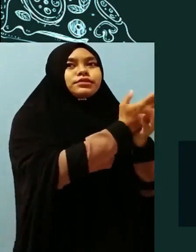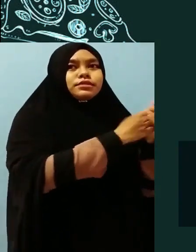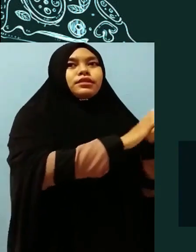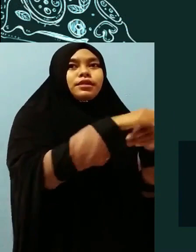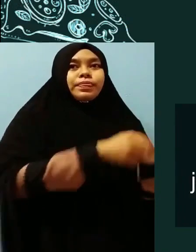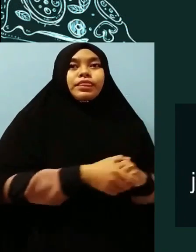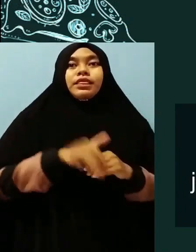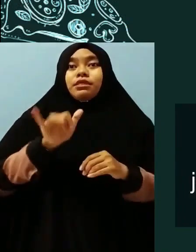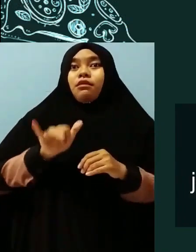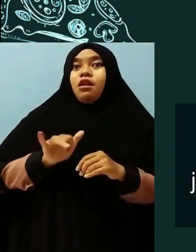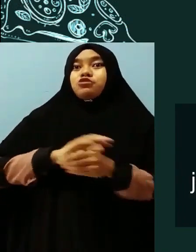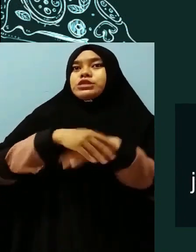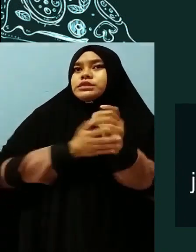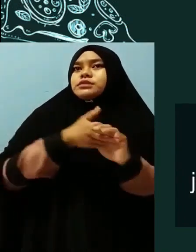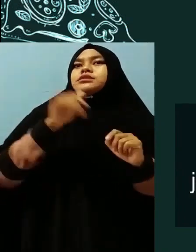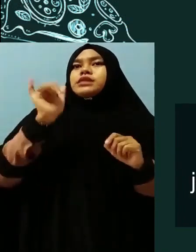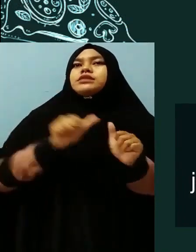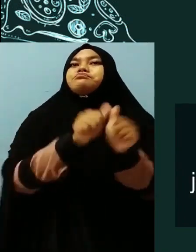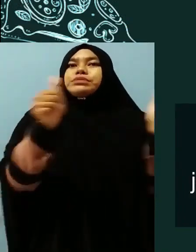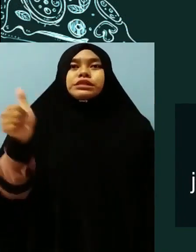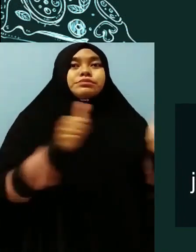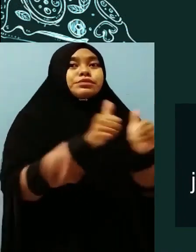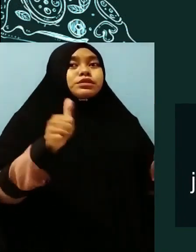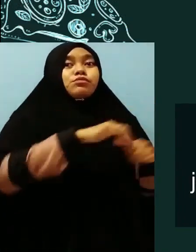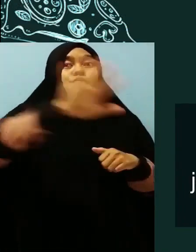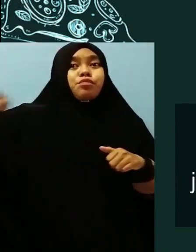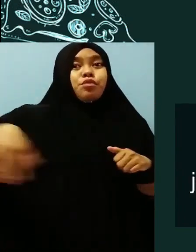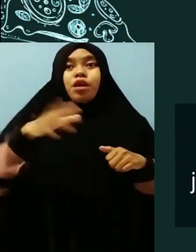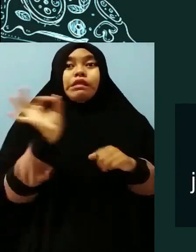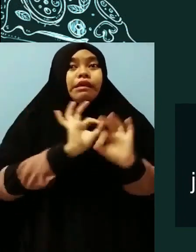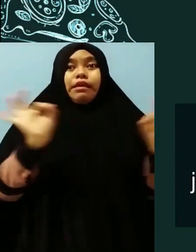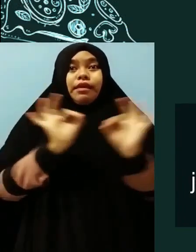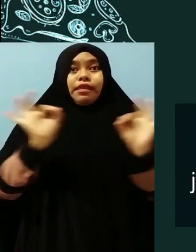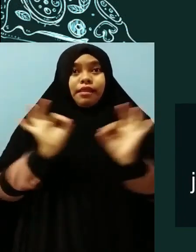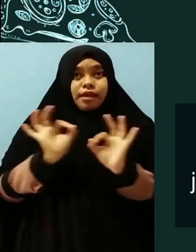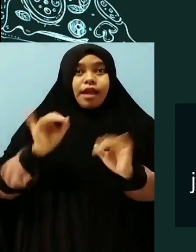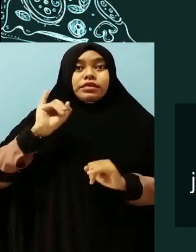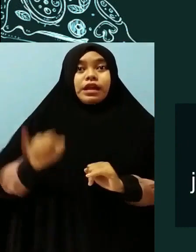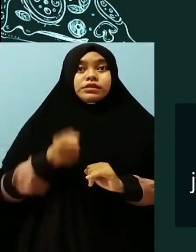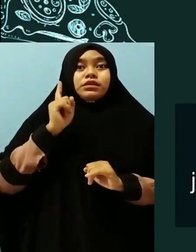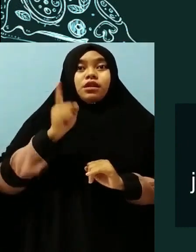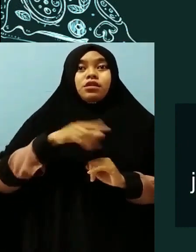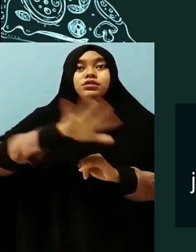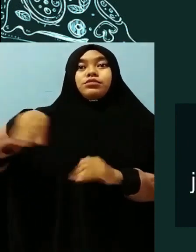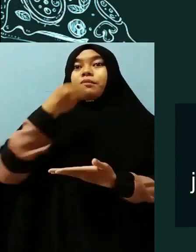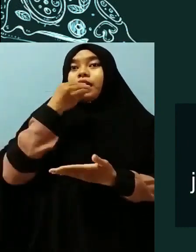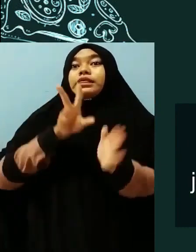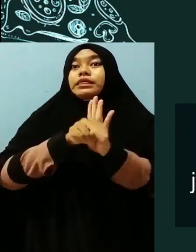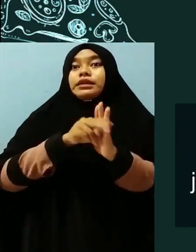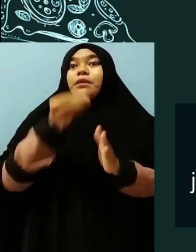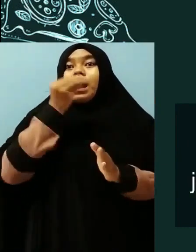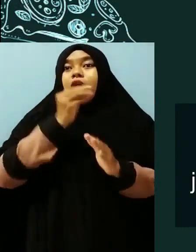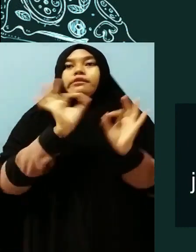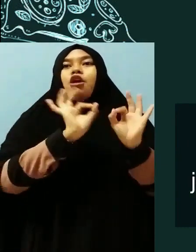tangan. Ya, cuci tangan ya, sampai bersih supaya tangan kalian tidak ada kumannya. Jadi kalau kalian